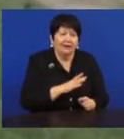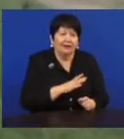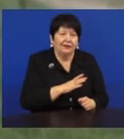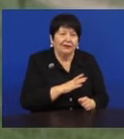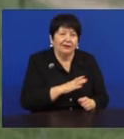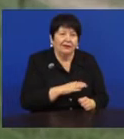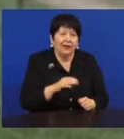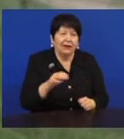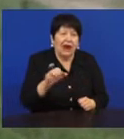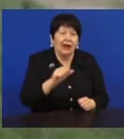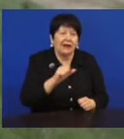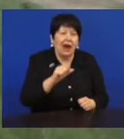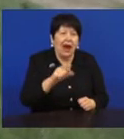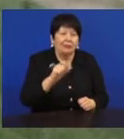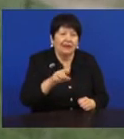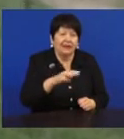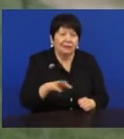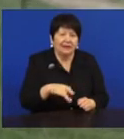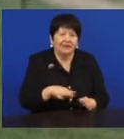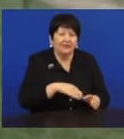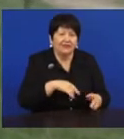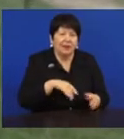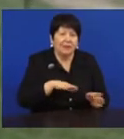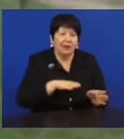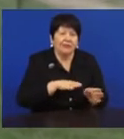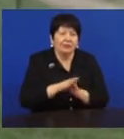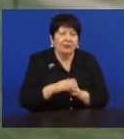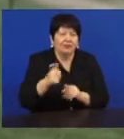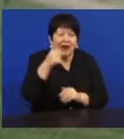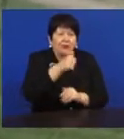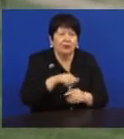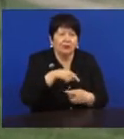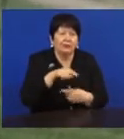luna aprilie-mai, dar să fie pe tot parcursul anului și